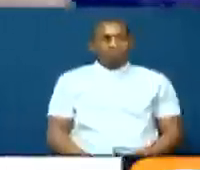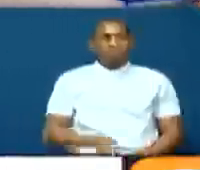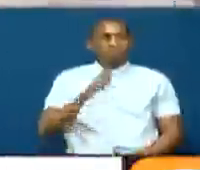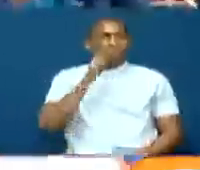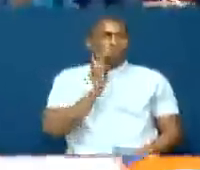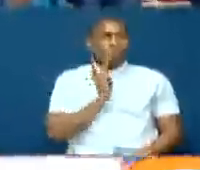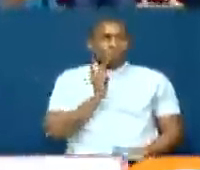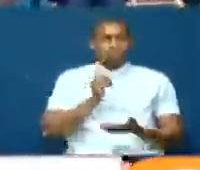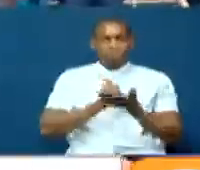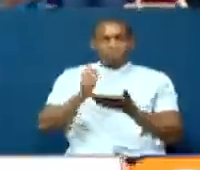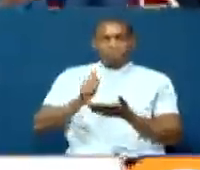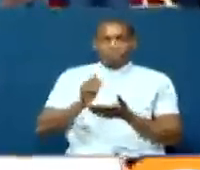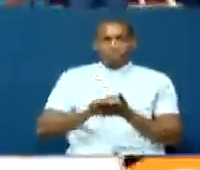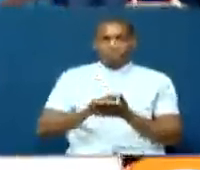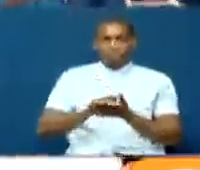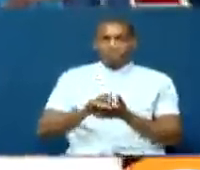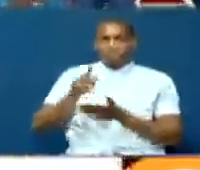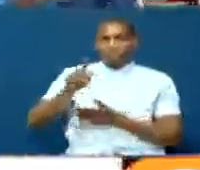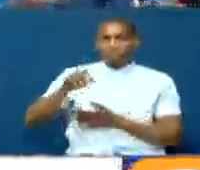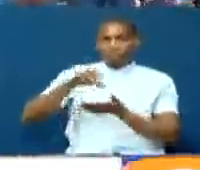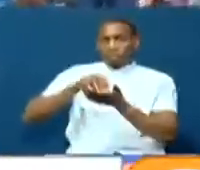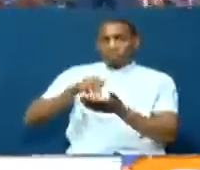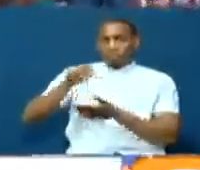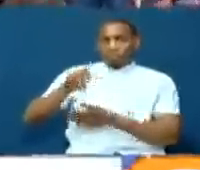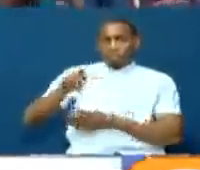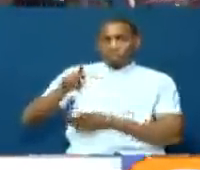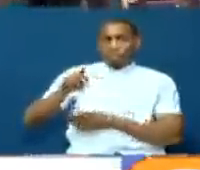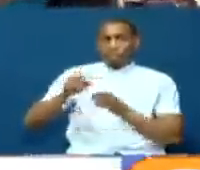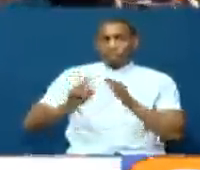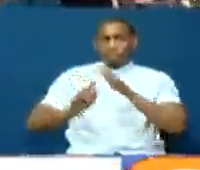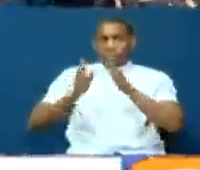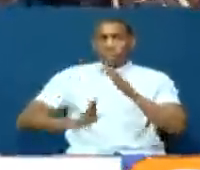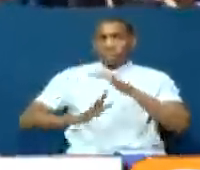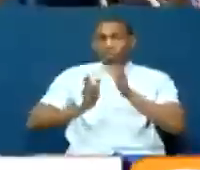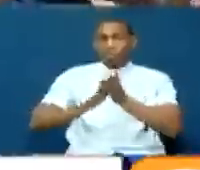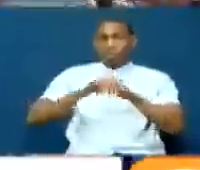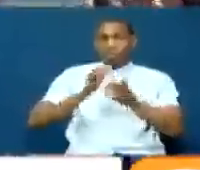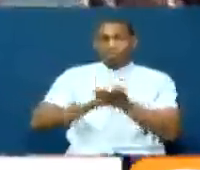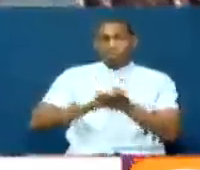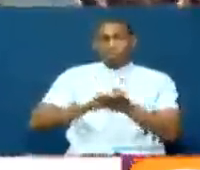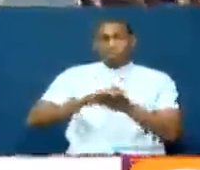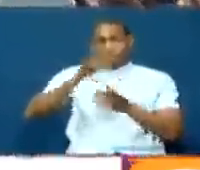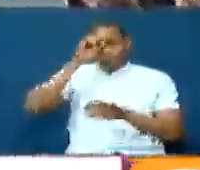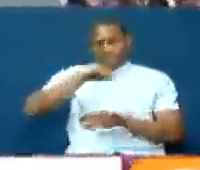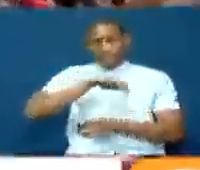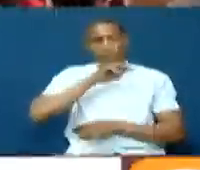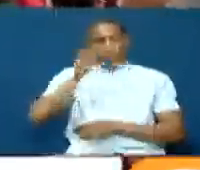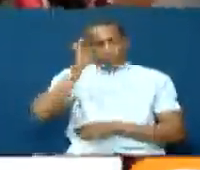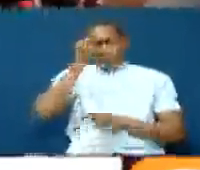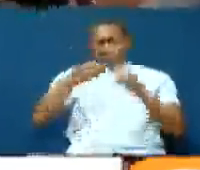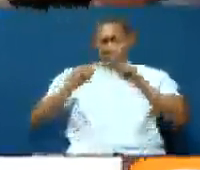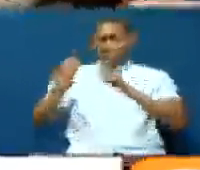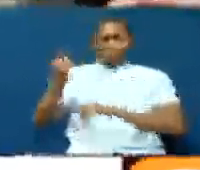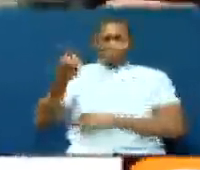Musyoka has been allocated the principal cabinet secretary slot should the Azimio la Umoja ticket of Raila Odinga and Martha Karua clinch